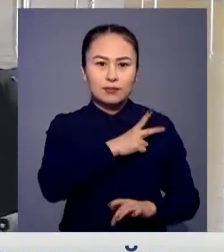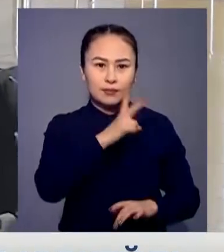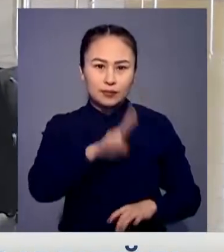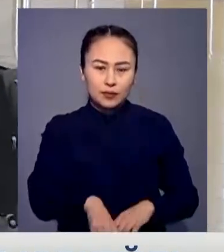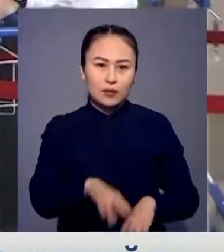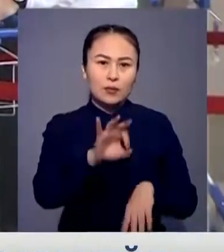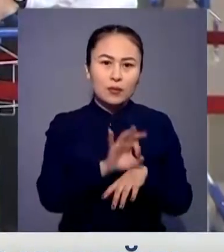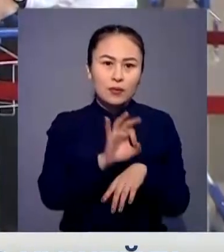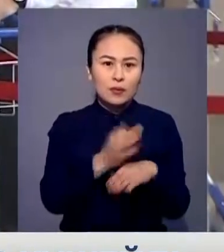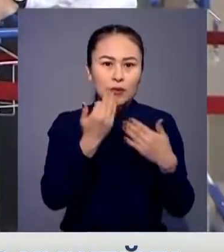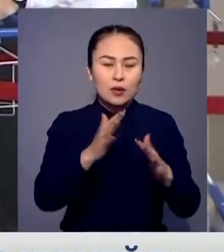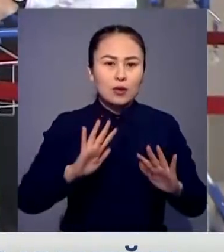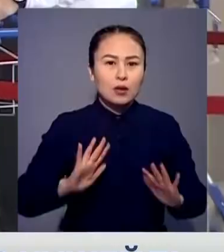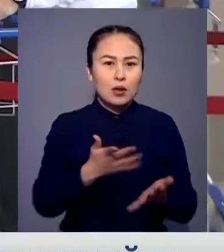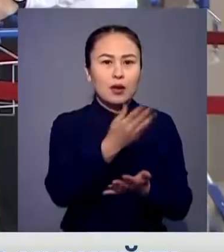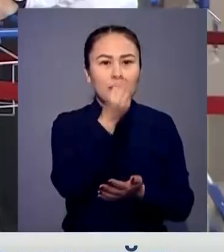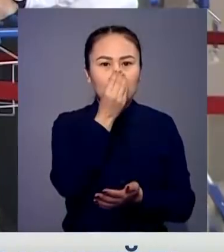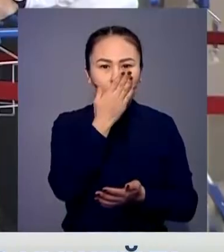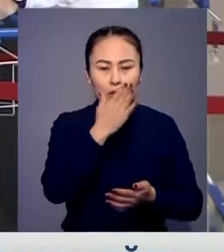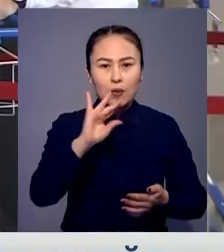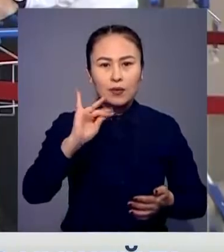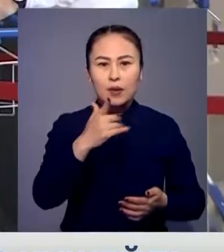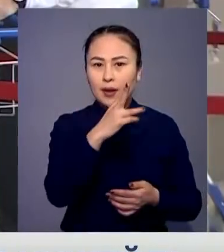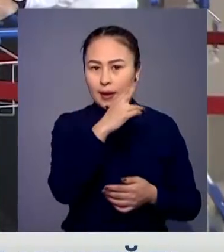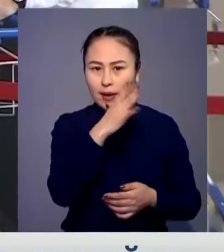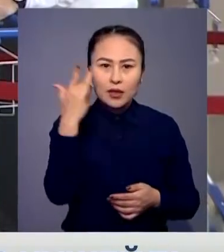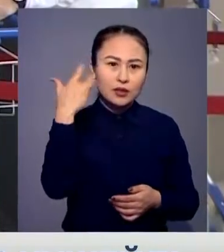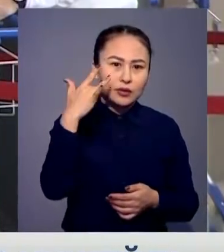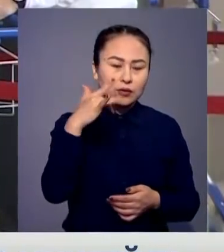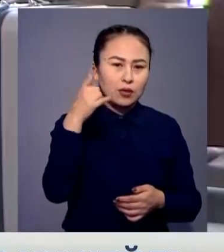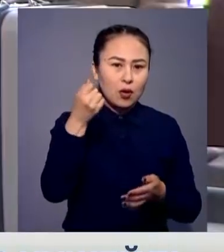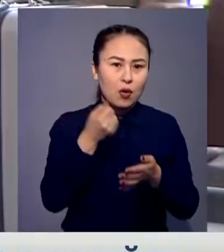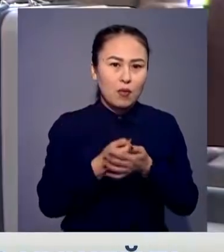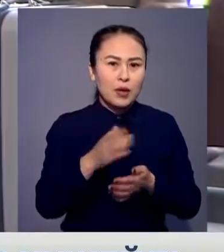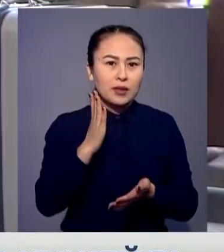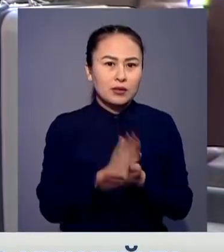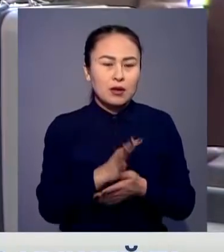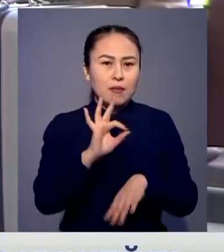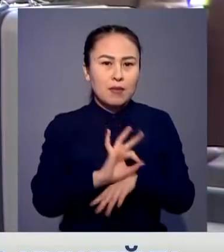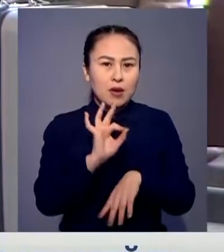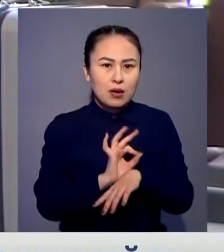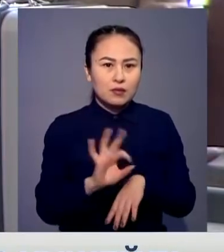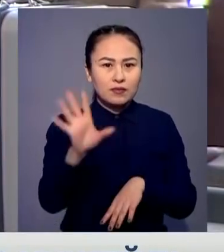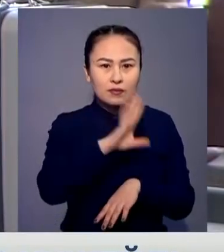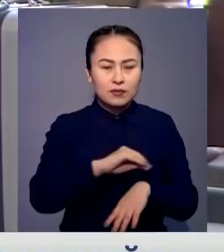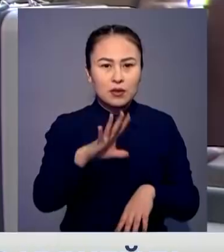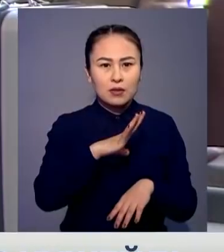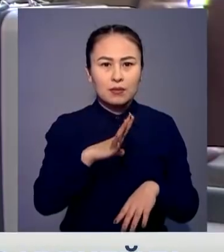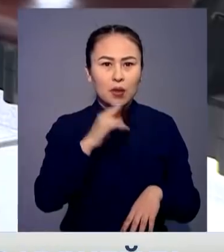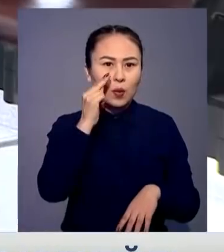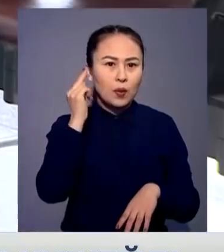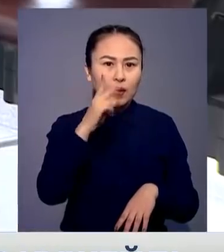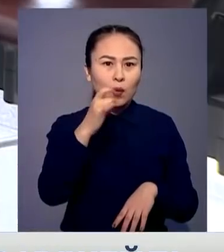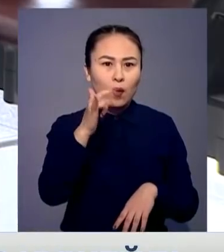кезге дейін Жапония, Оңтүстік Корея, Ақшқа дейін жеткен анықталды. Ауырғандардың барлығы Қытайдың Ухань қаласына барған. Сондықтан еліміздің